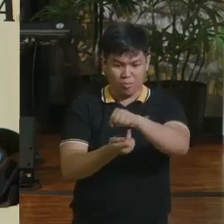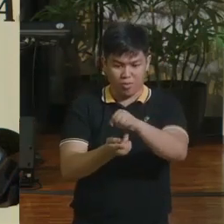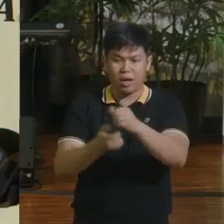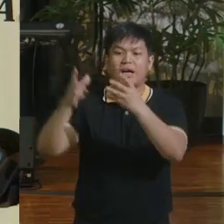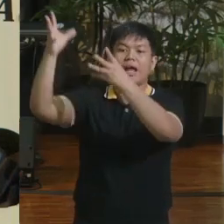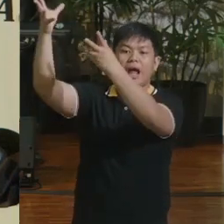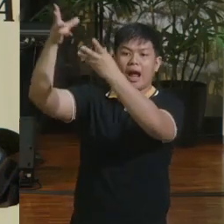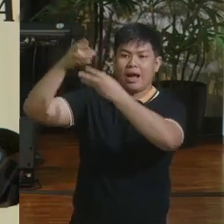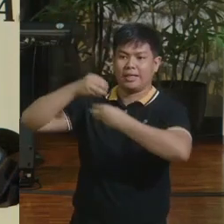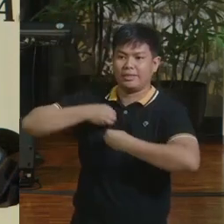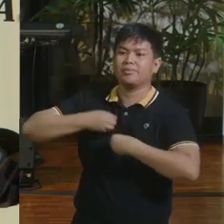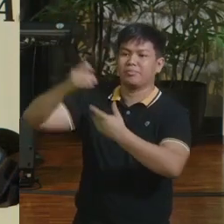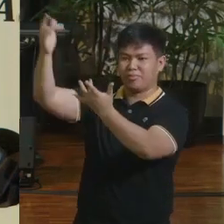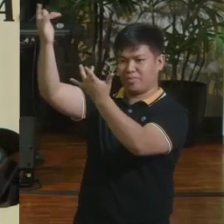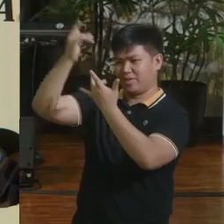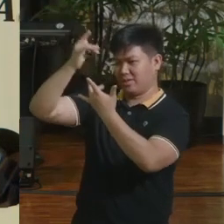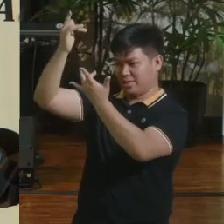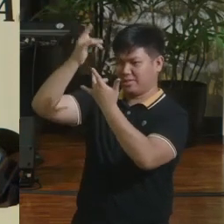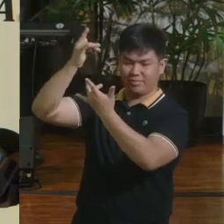received mercy